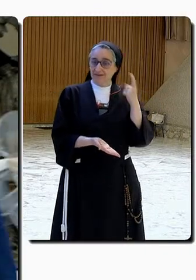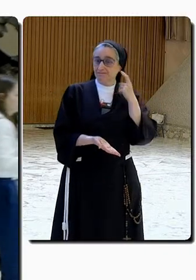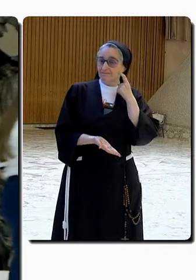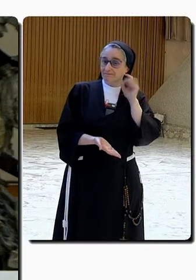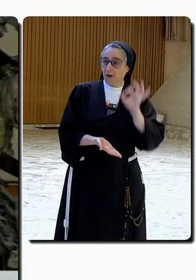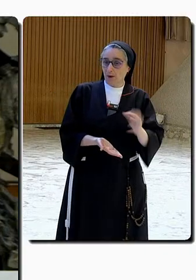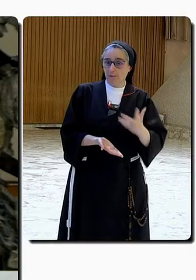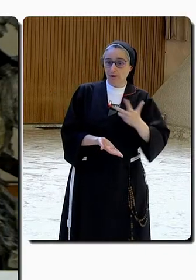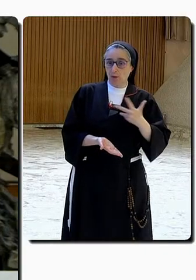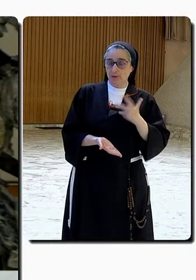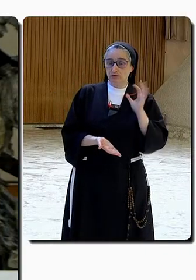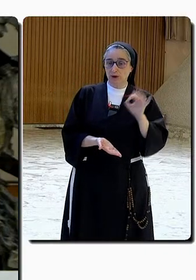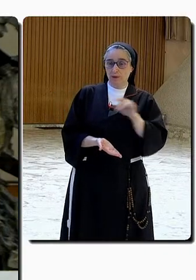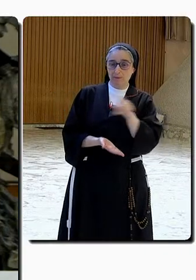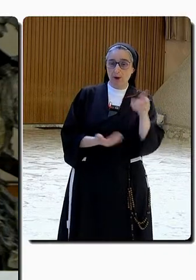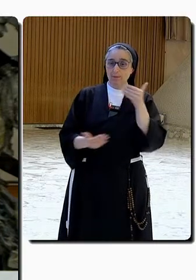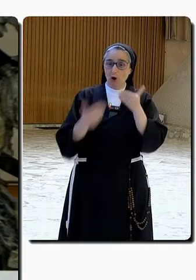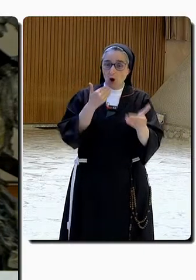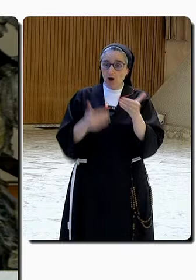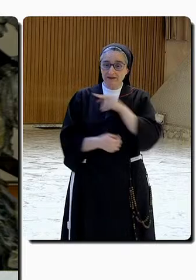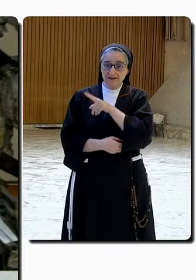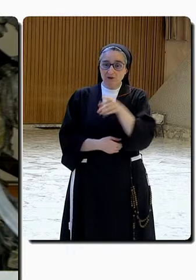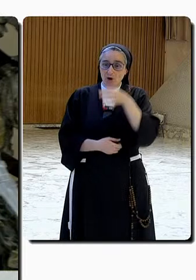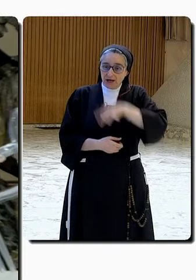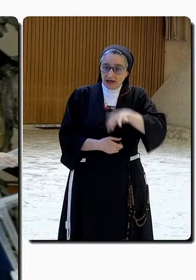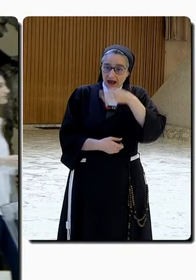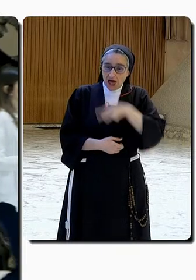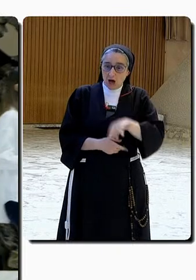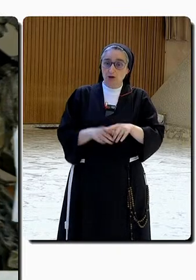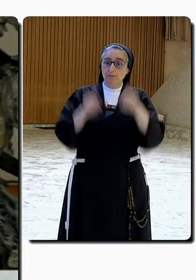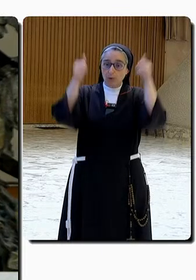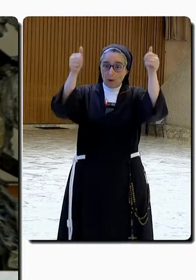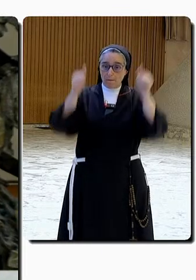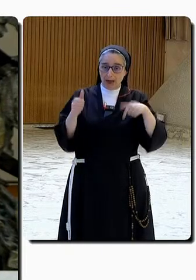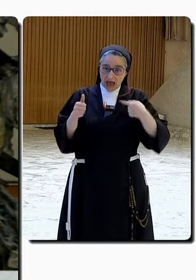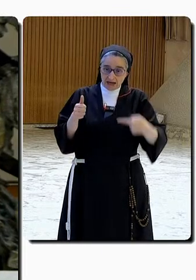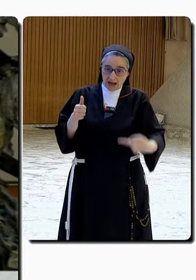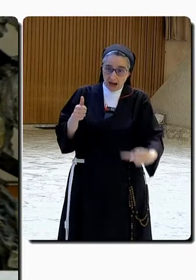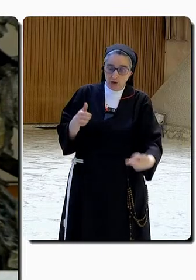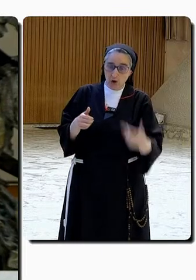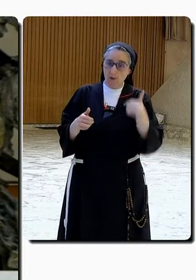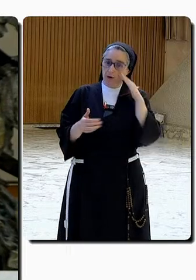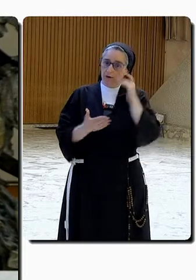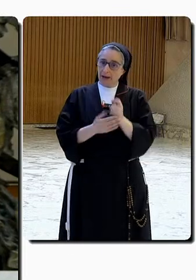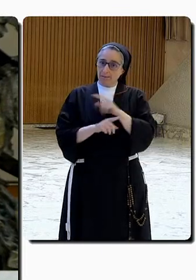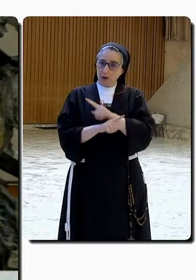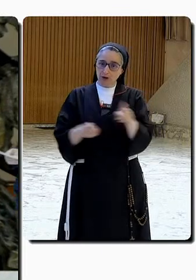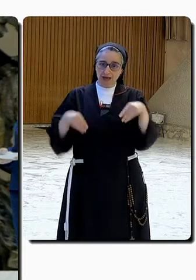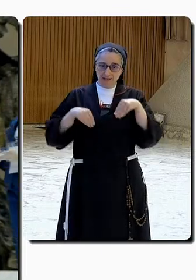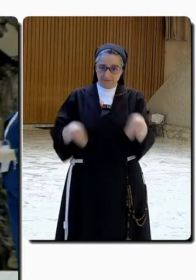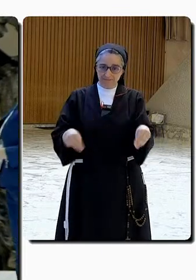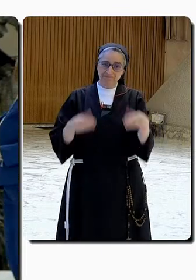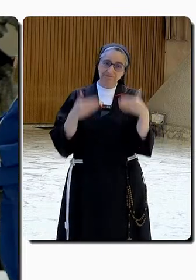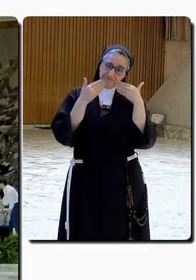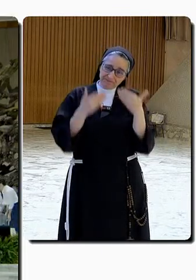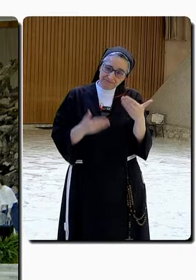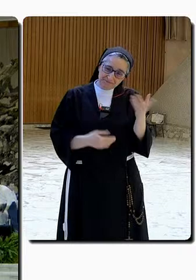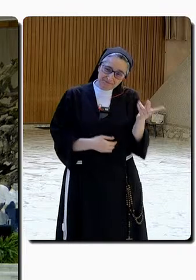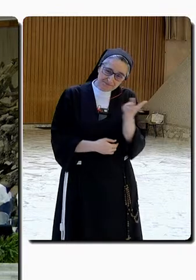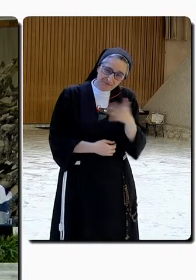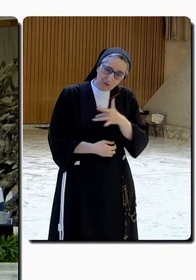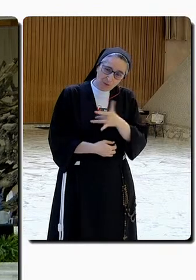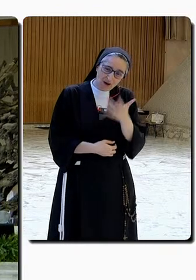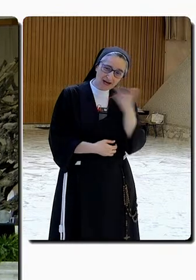sentire questa conferenza e anche il panel che avremo subito dopo. Grazie di